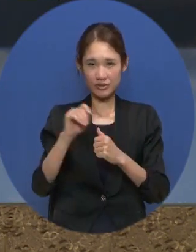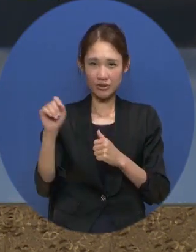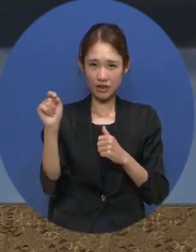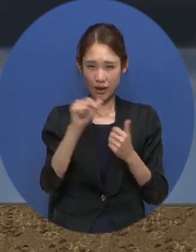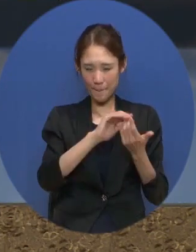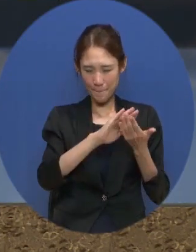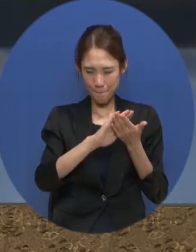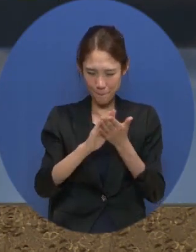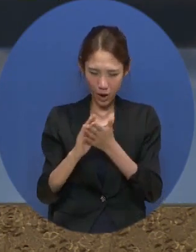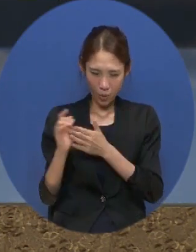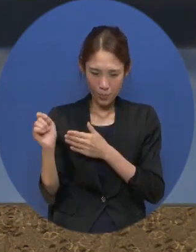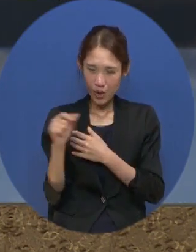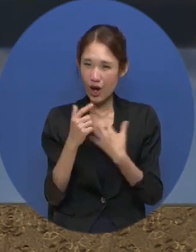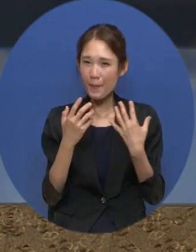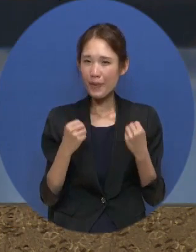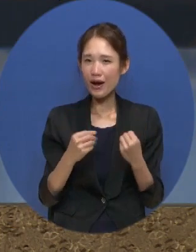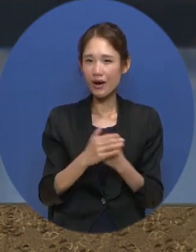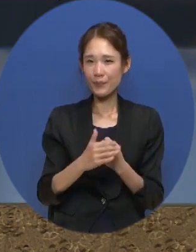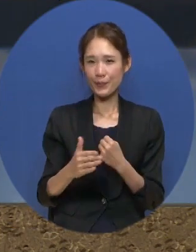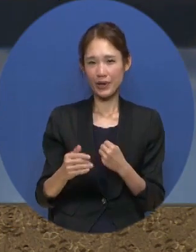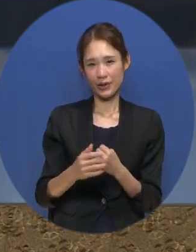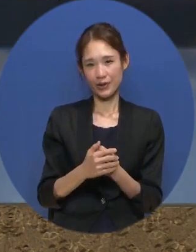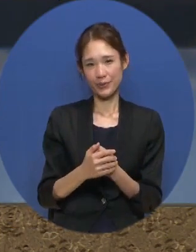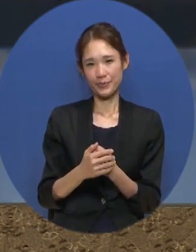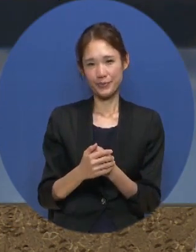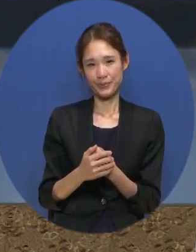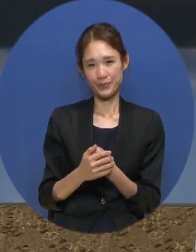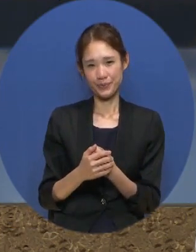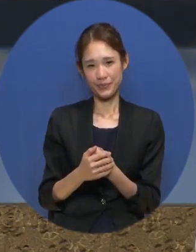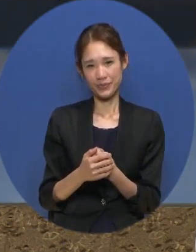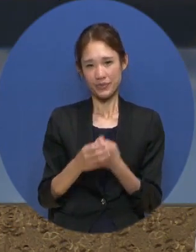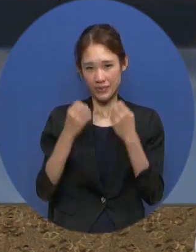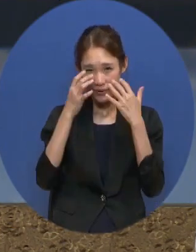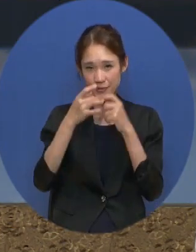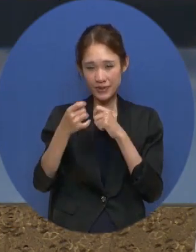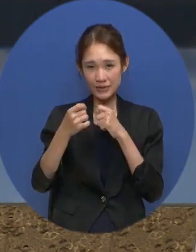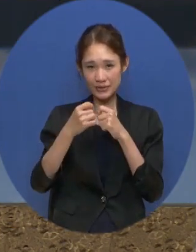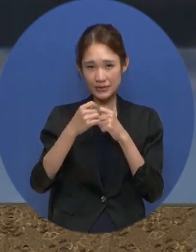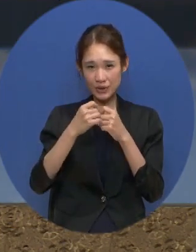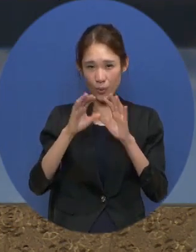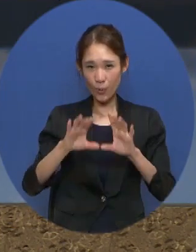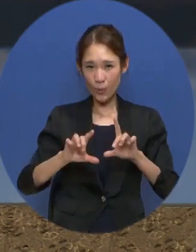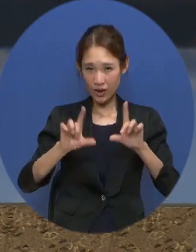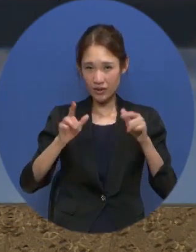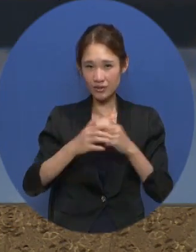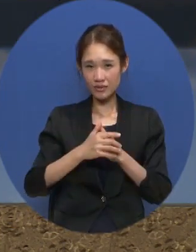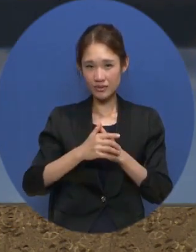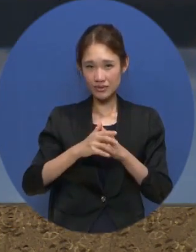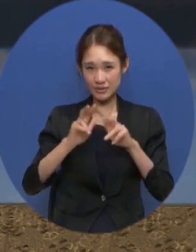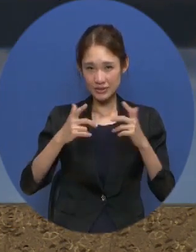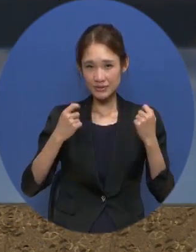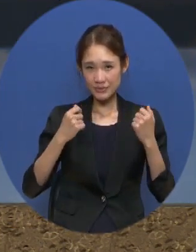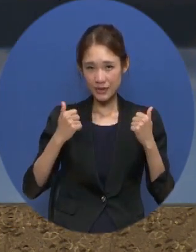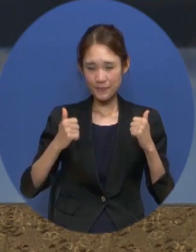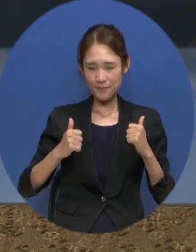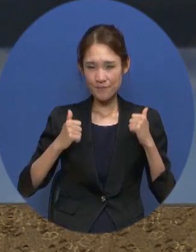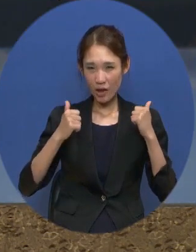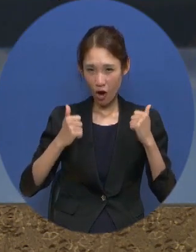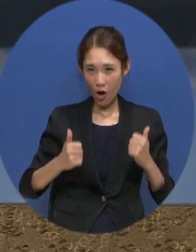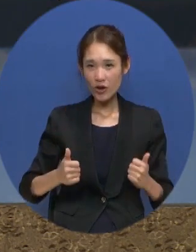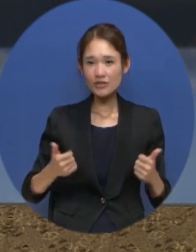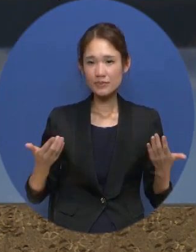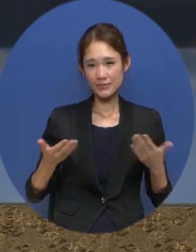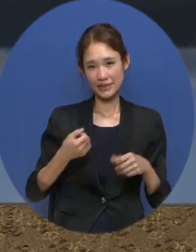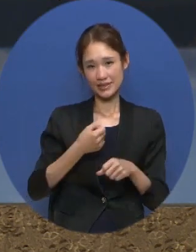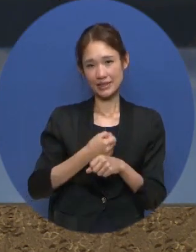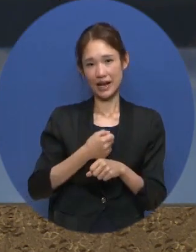이제 빠르게 변화하기 때문에 예. 그래서 또 새로운 다가오는 10년도 저희가 좀 지금처럼 네.